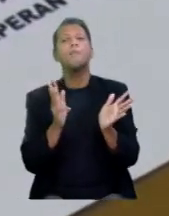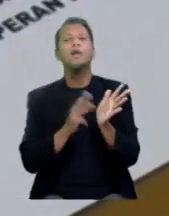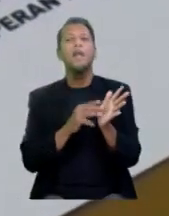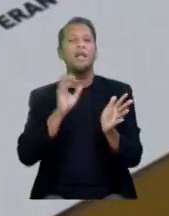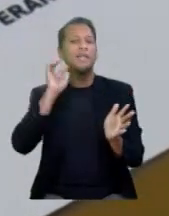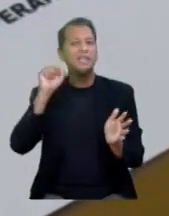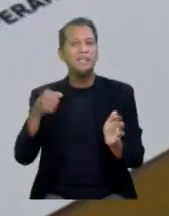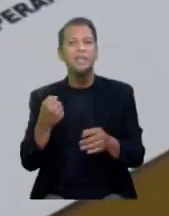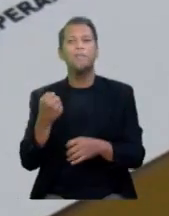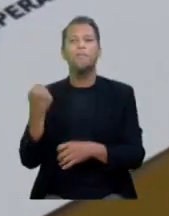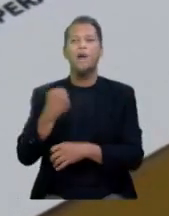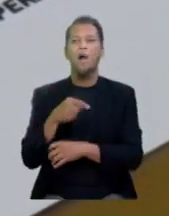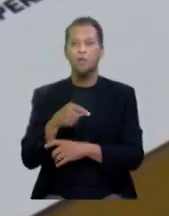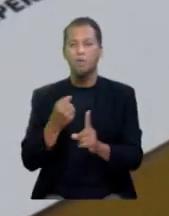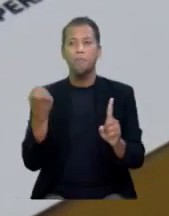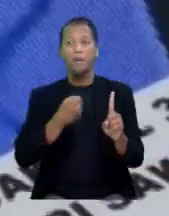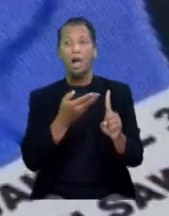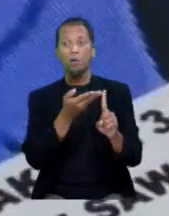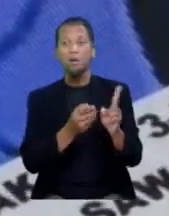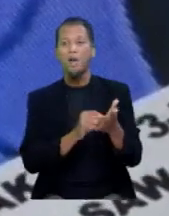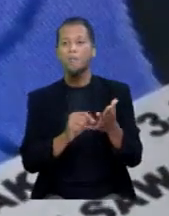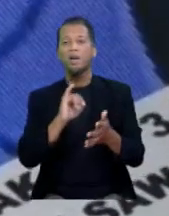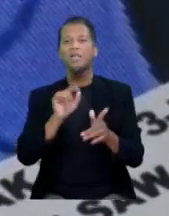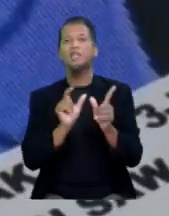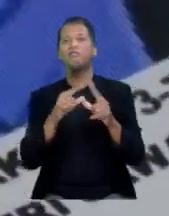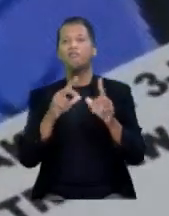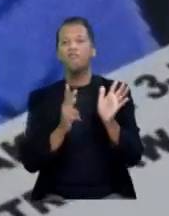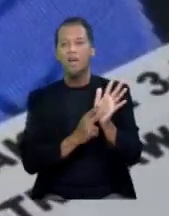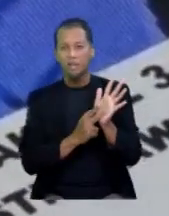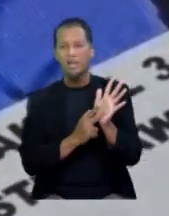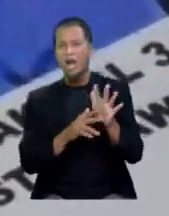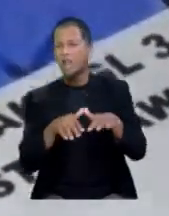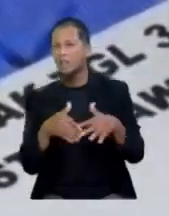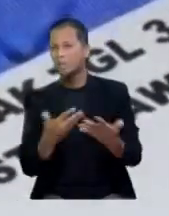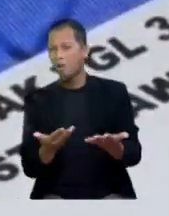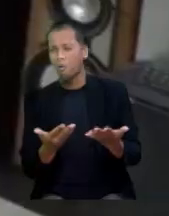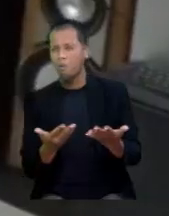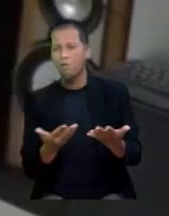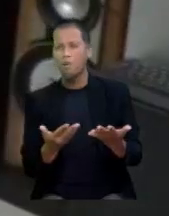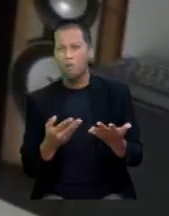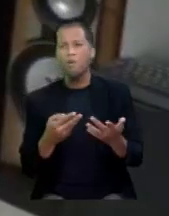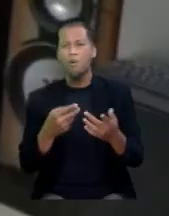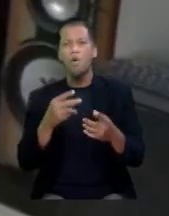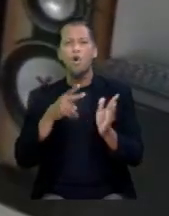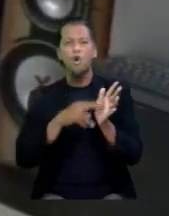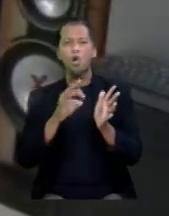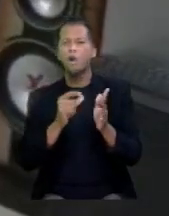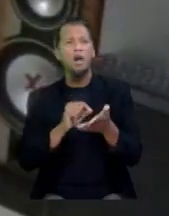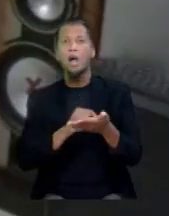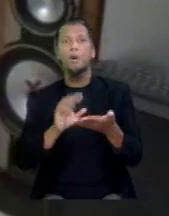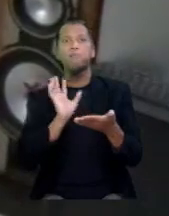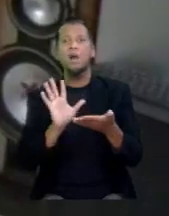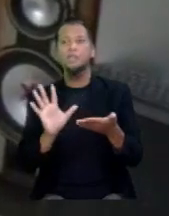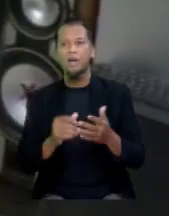adalah Iwan Sumarno atau Yudi alias Herman alias Jeki. Terduga pelaku yang kini masuk dalam daftar pencarian